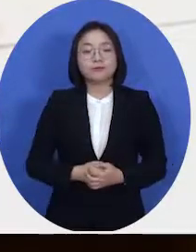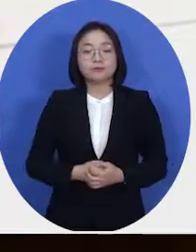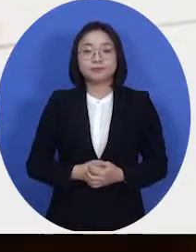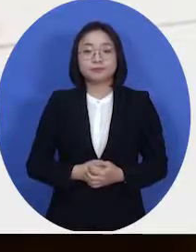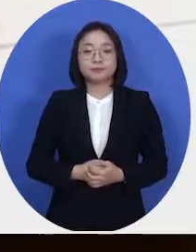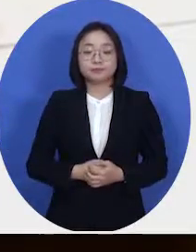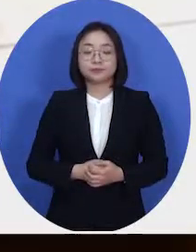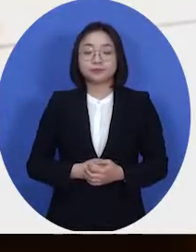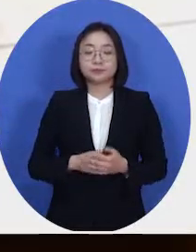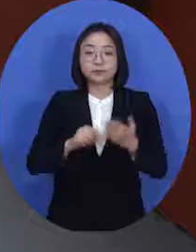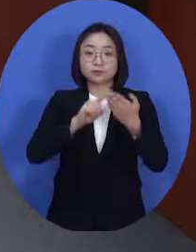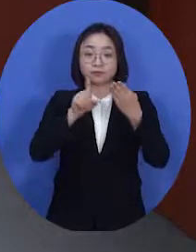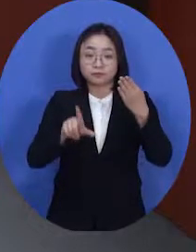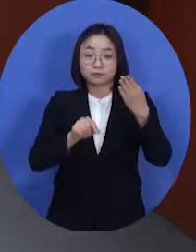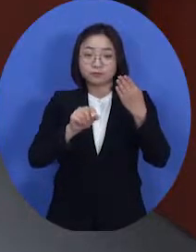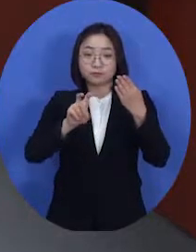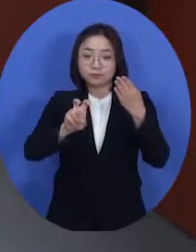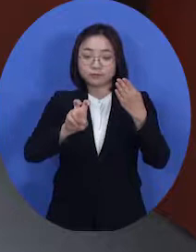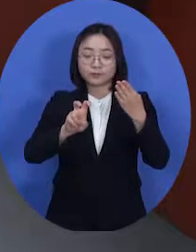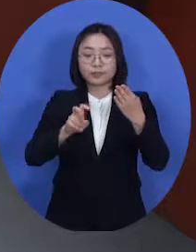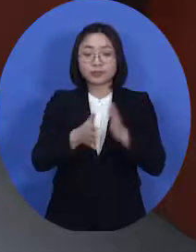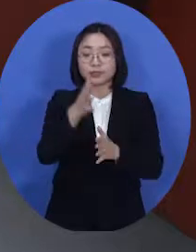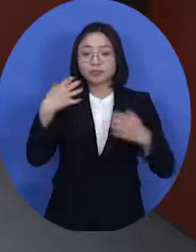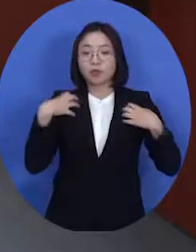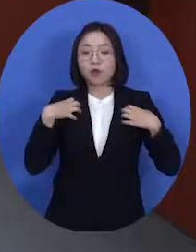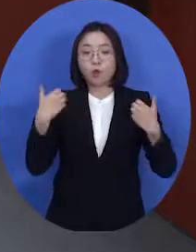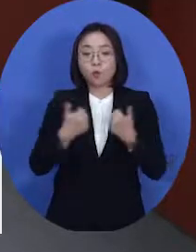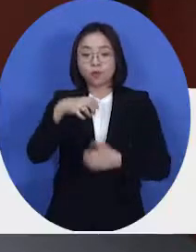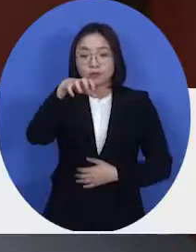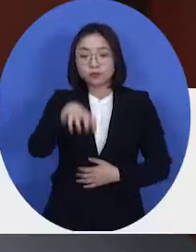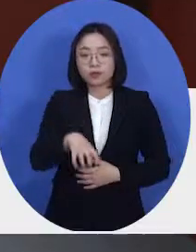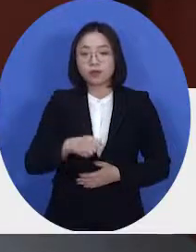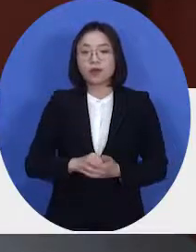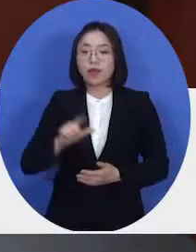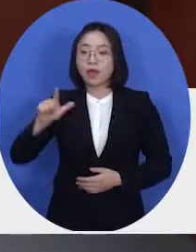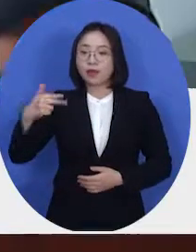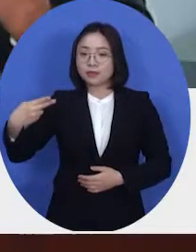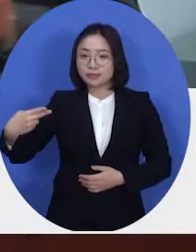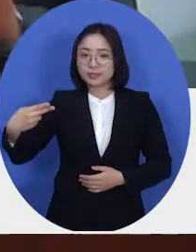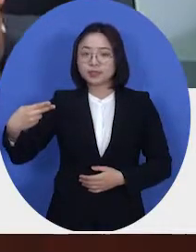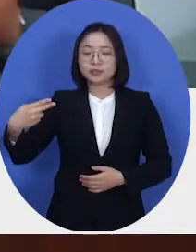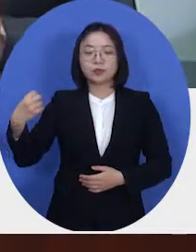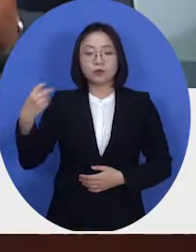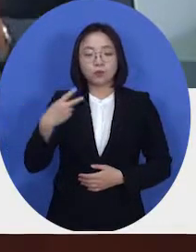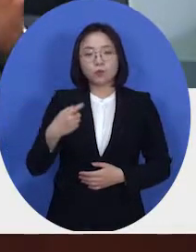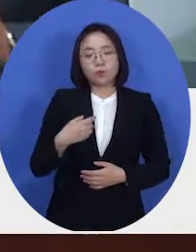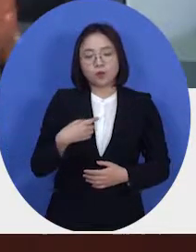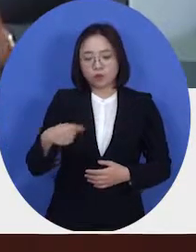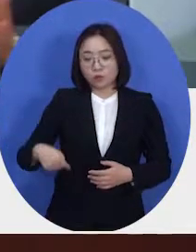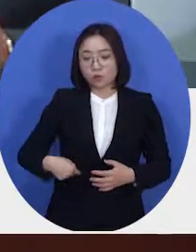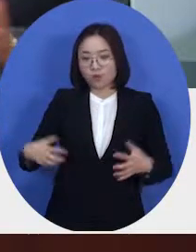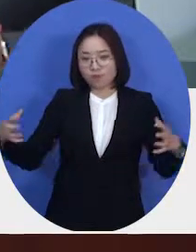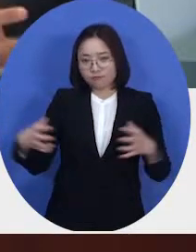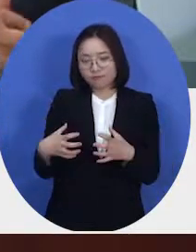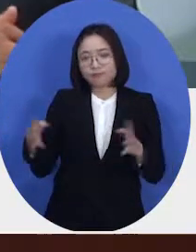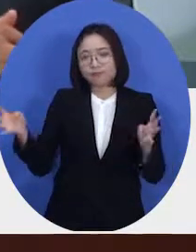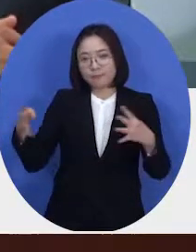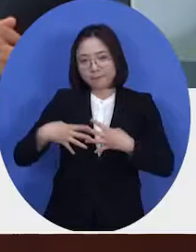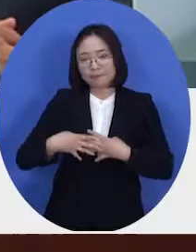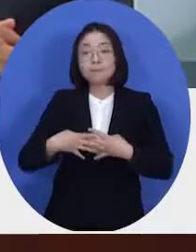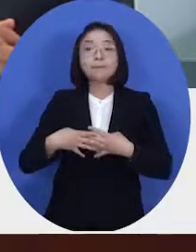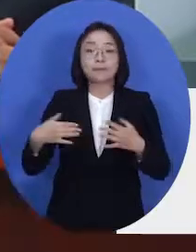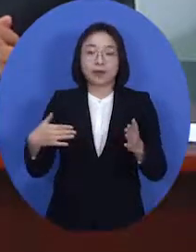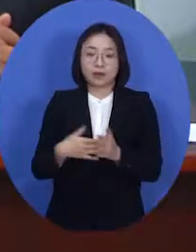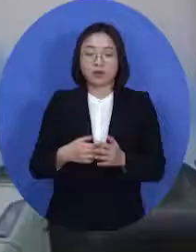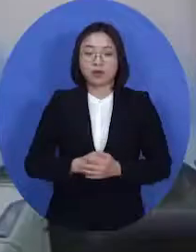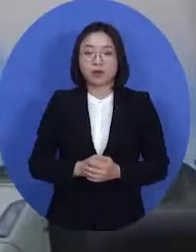잡았습니다 지난 20일 공주 시청 중회의실에서 한국토지주택공사 와 건설 기술 지원 협력에 대한